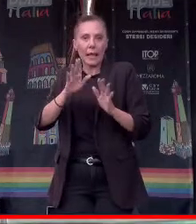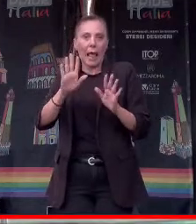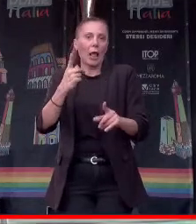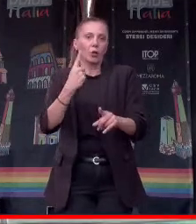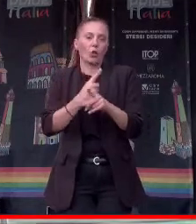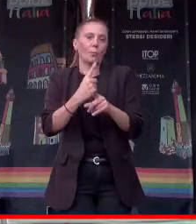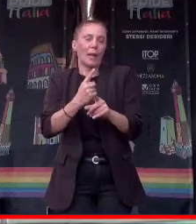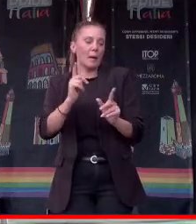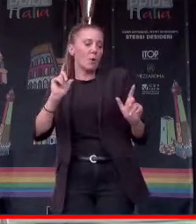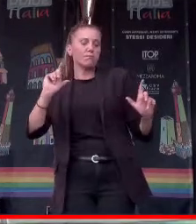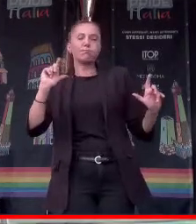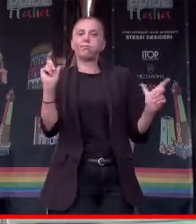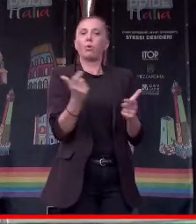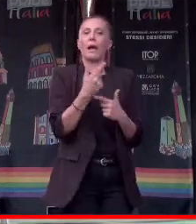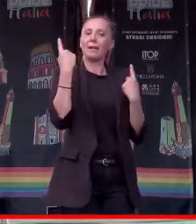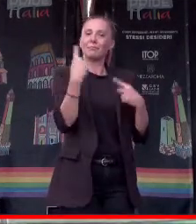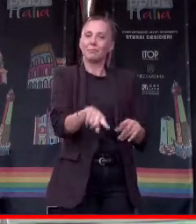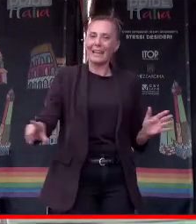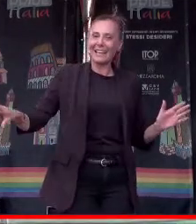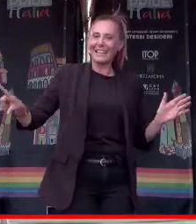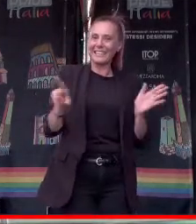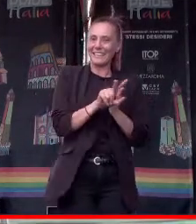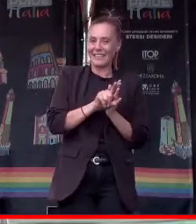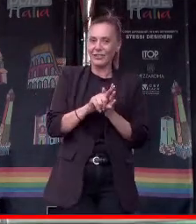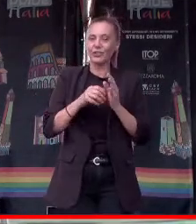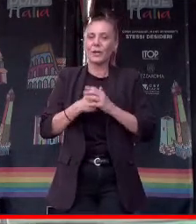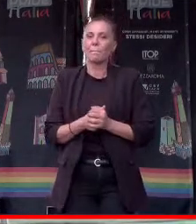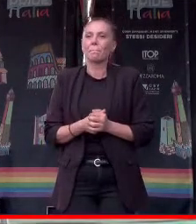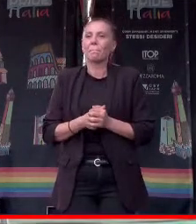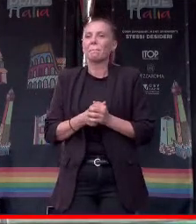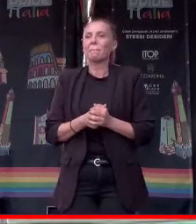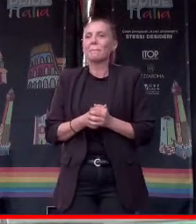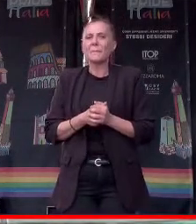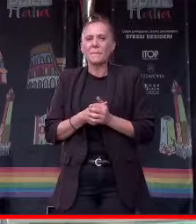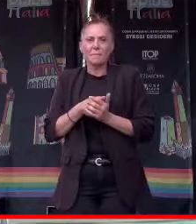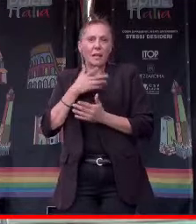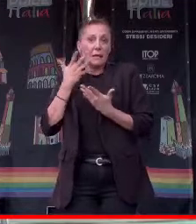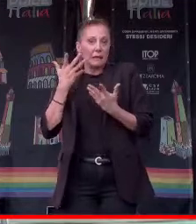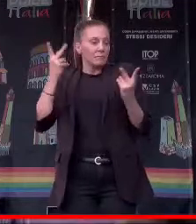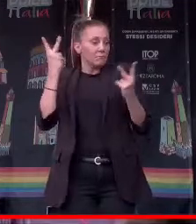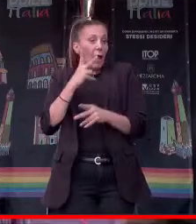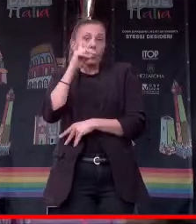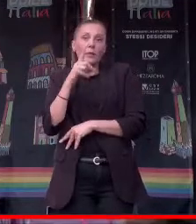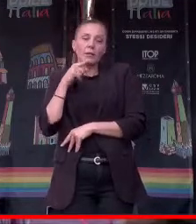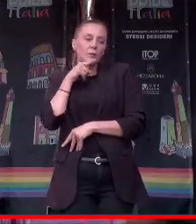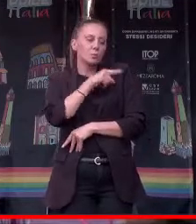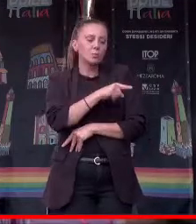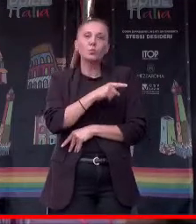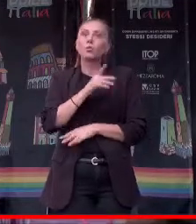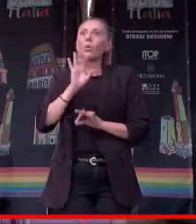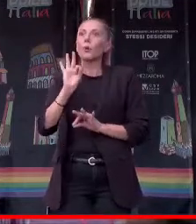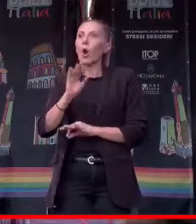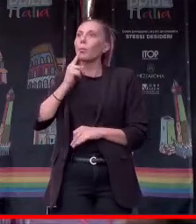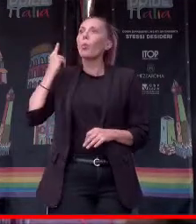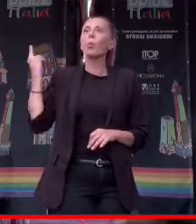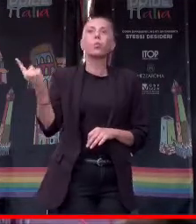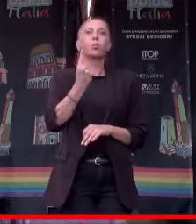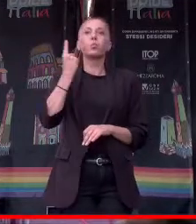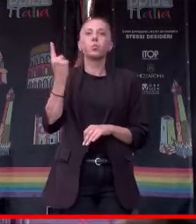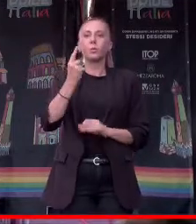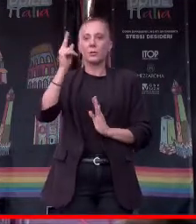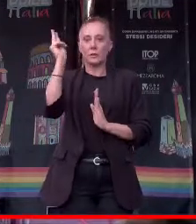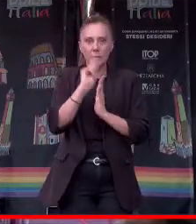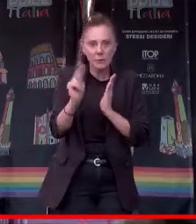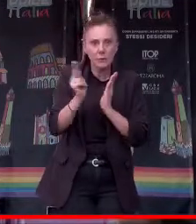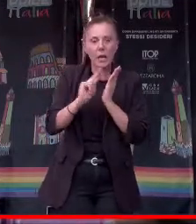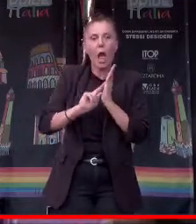bloccare assolutamente questa cosa. Daniele, sei uno di quelli che ha più scritto